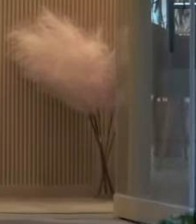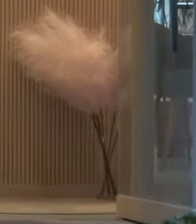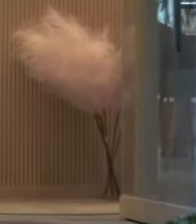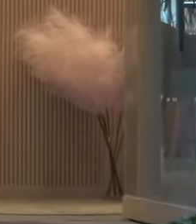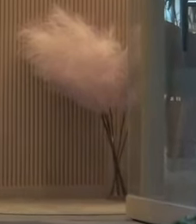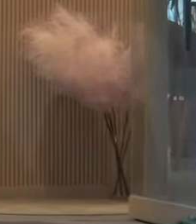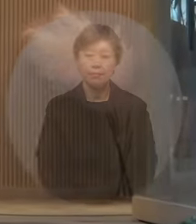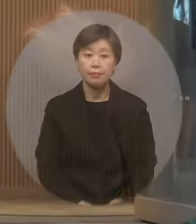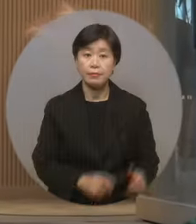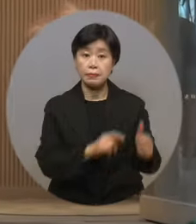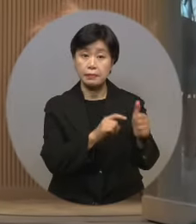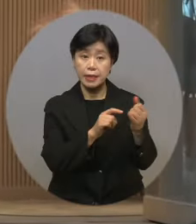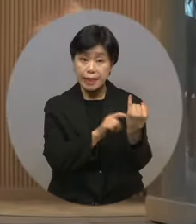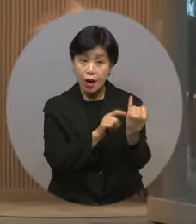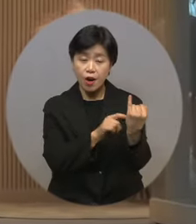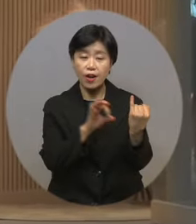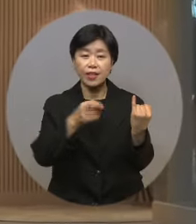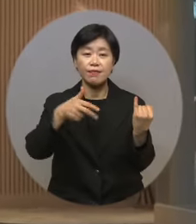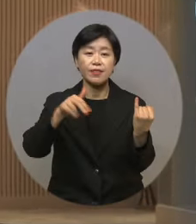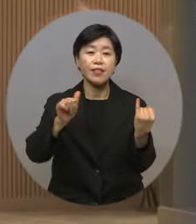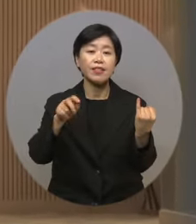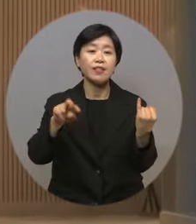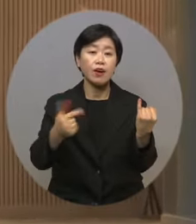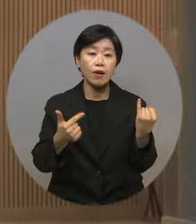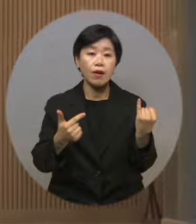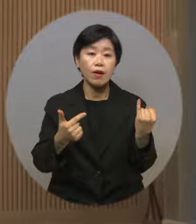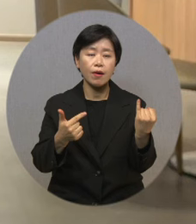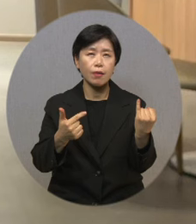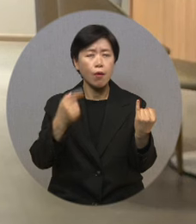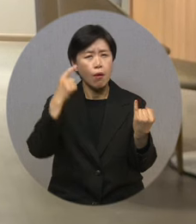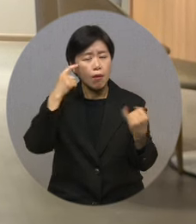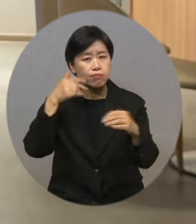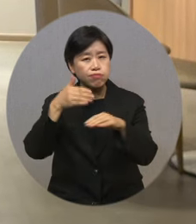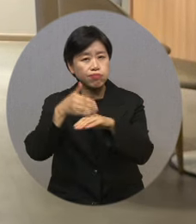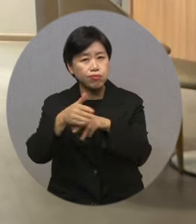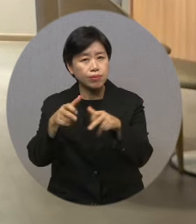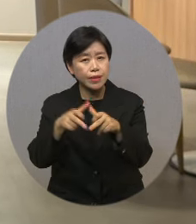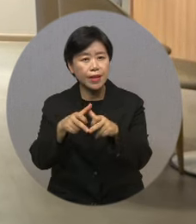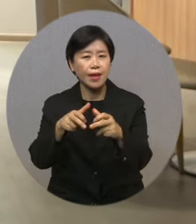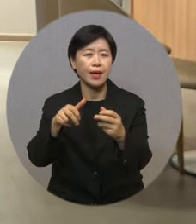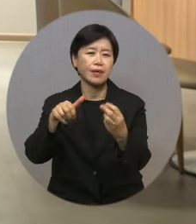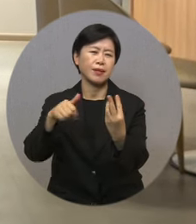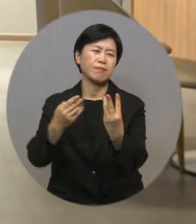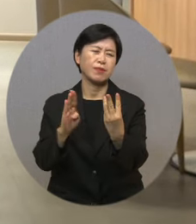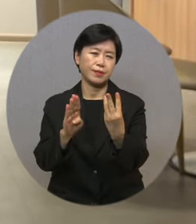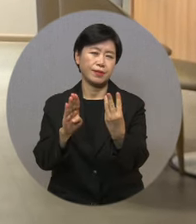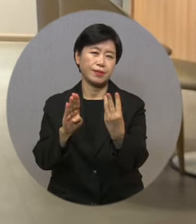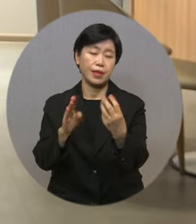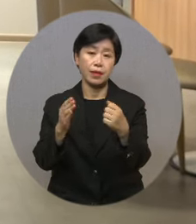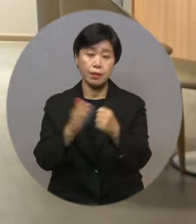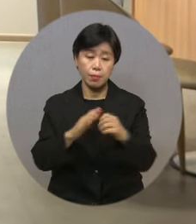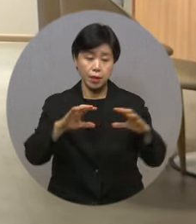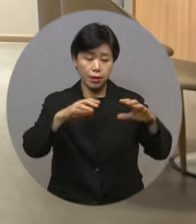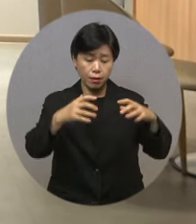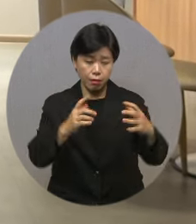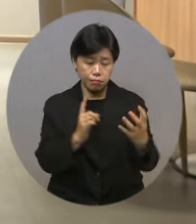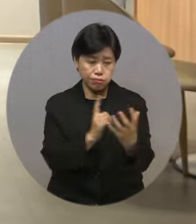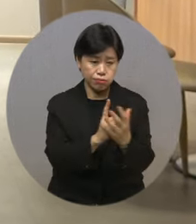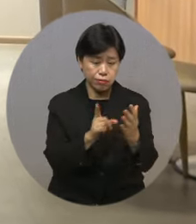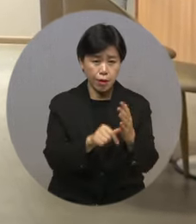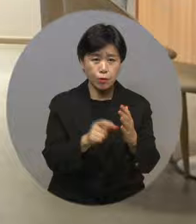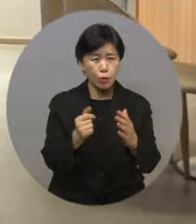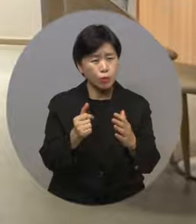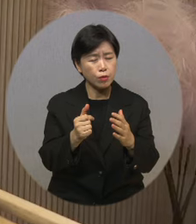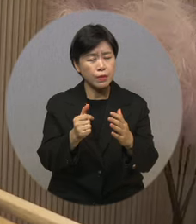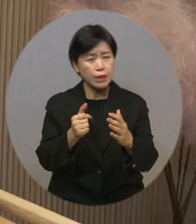김지영 씨는 지적장애 상급입니다. 조금 느리게 세상을 이해합니다. 남들보다